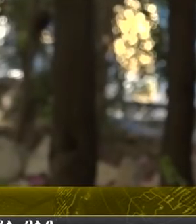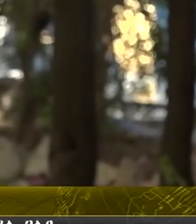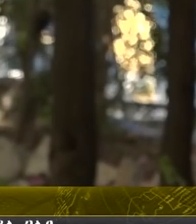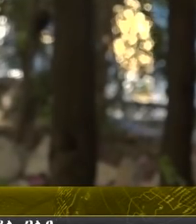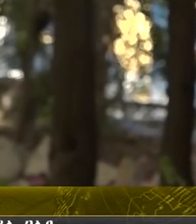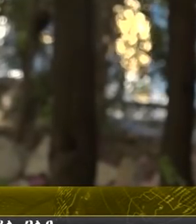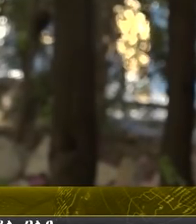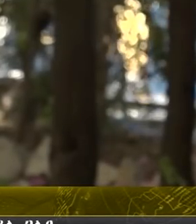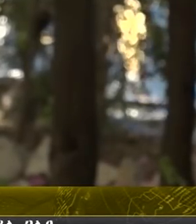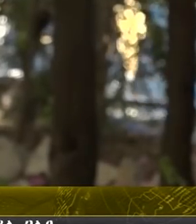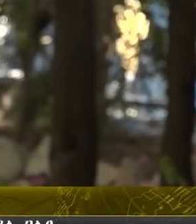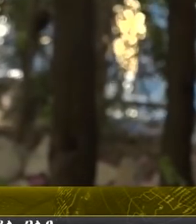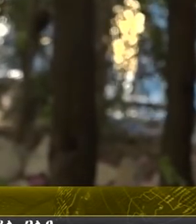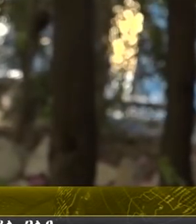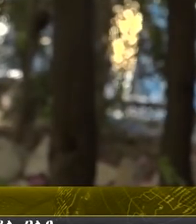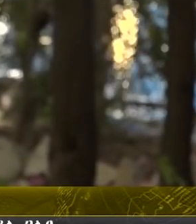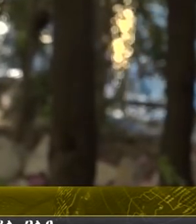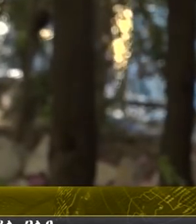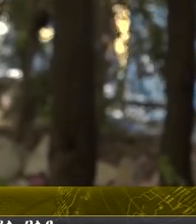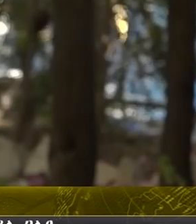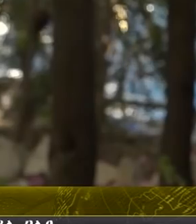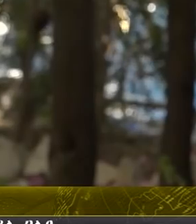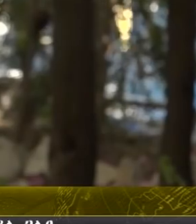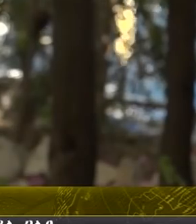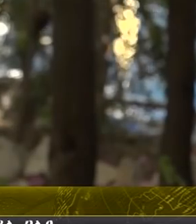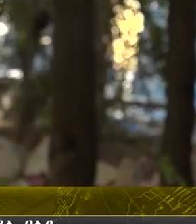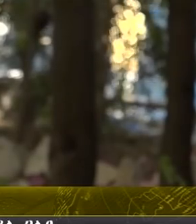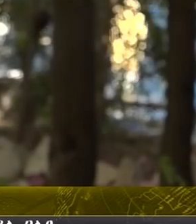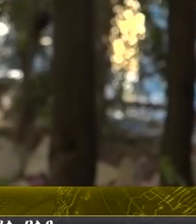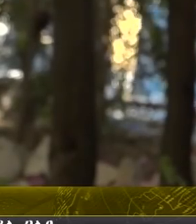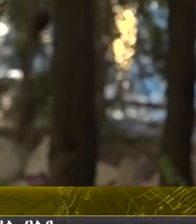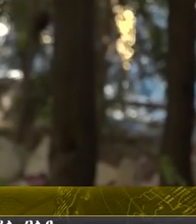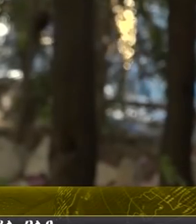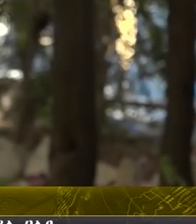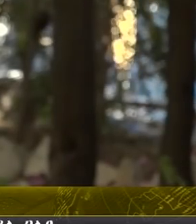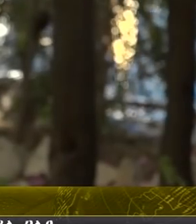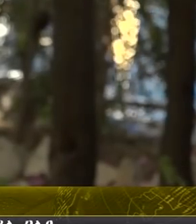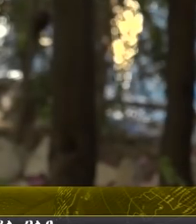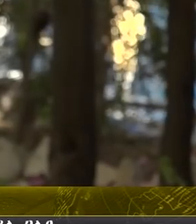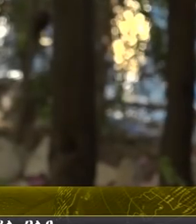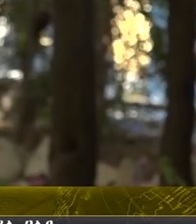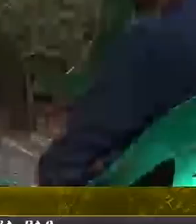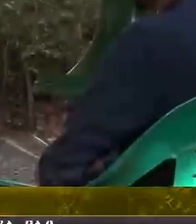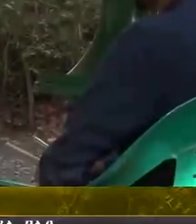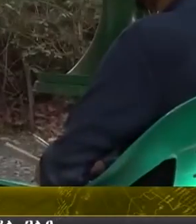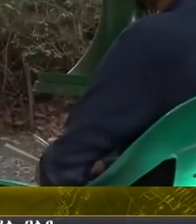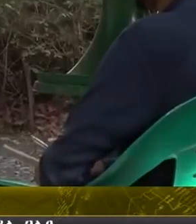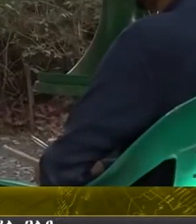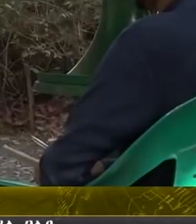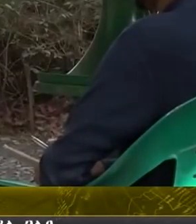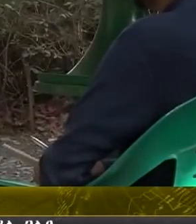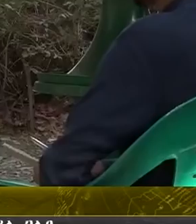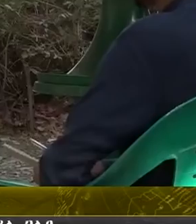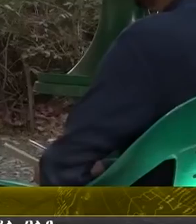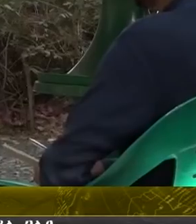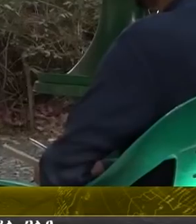እንደርታ ንመጀመርያ ግዜ እዩ ከዚ ለካይደሎ ና ክለብ ማለት እዩ ና ያ ፅቡቕ ፃኒሒት እዩ ኢለይሓስ ኩዕሰይድ ኣብ ከተማ